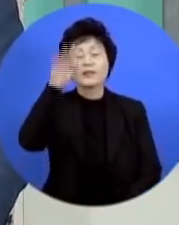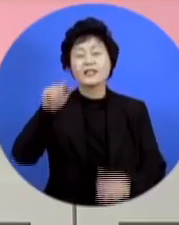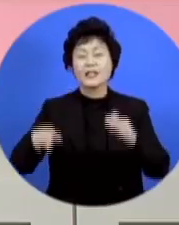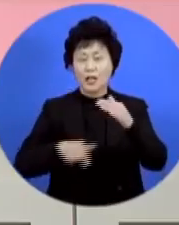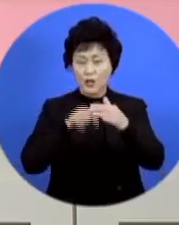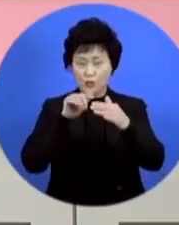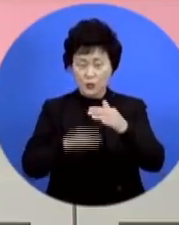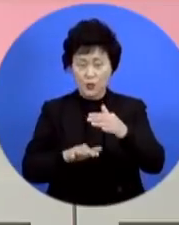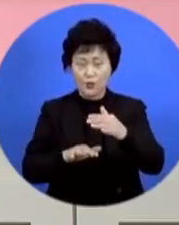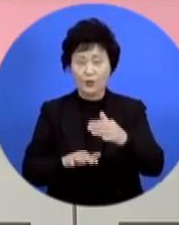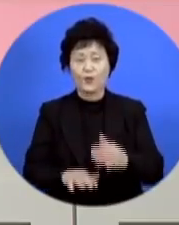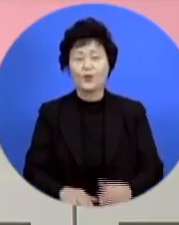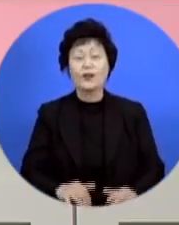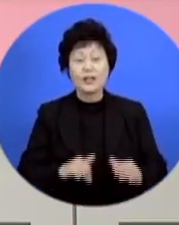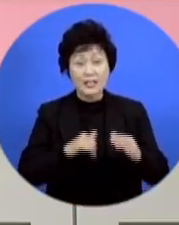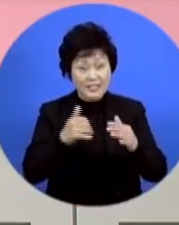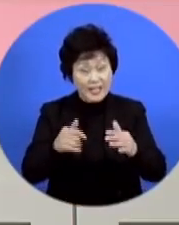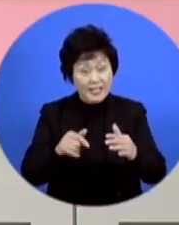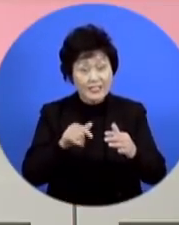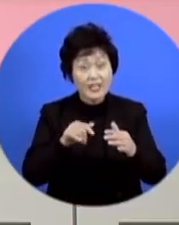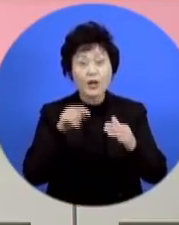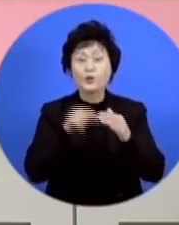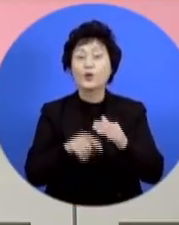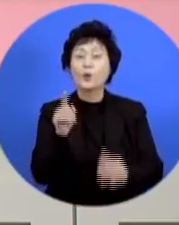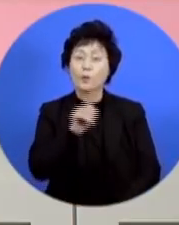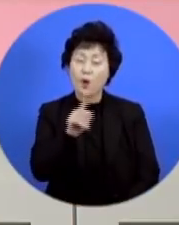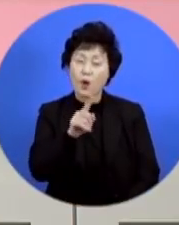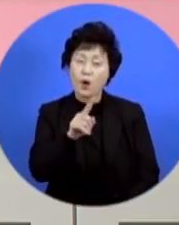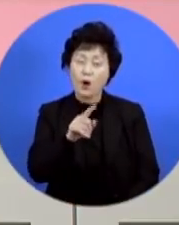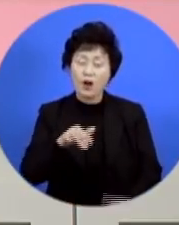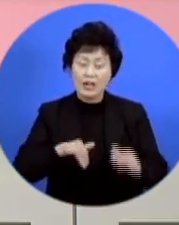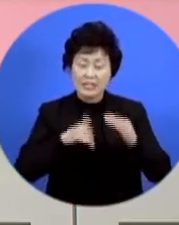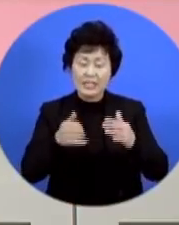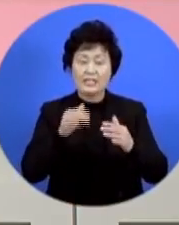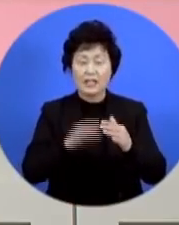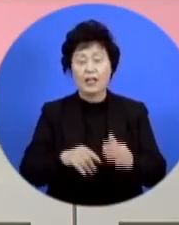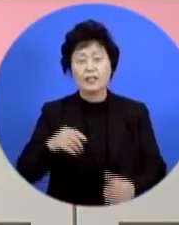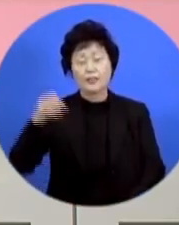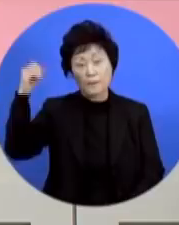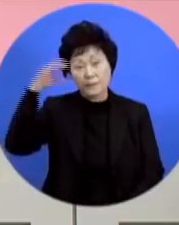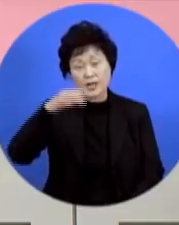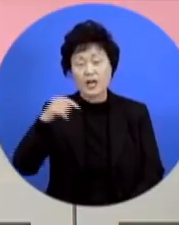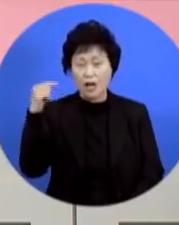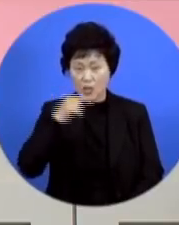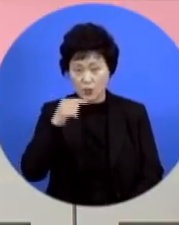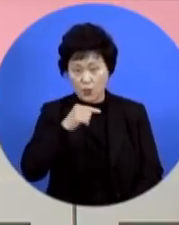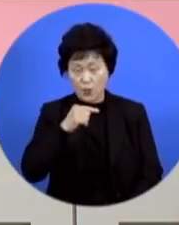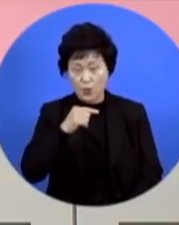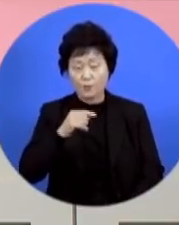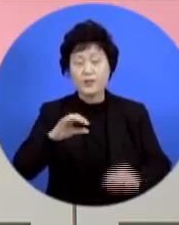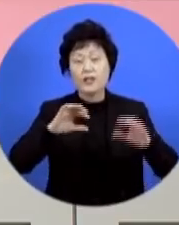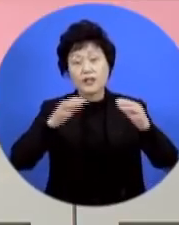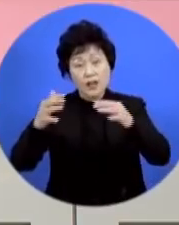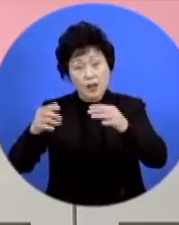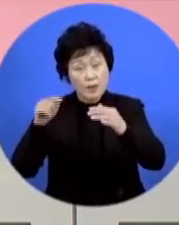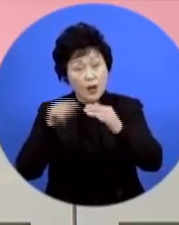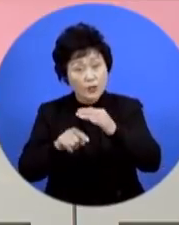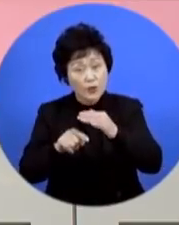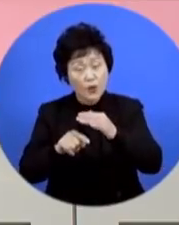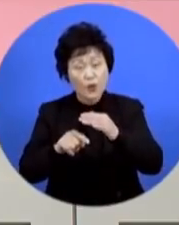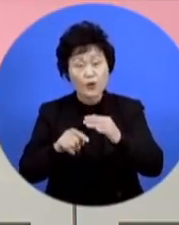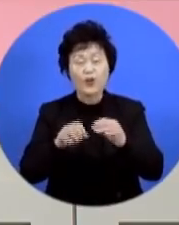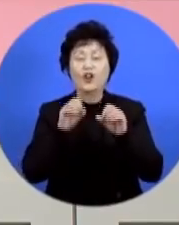그 빛과 소금이 되는 거. 네. 열방 속으로는 이제 선교. 선교. 선교. 그다음에 미래 속으로는 이제 자녀